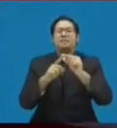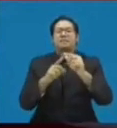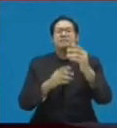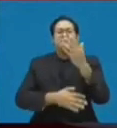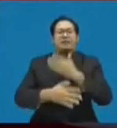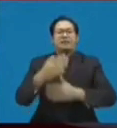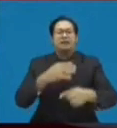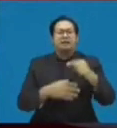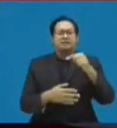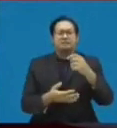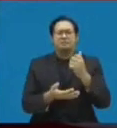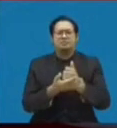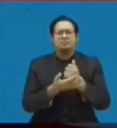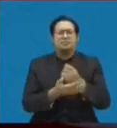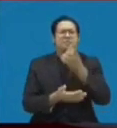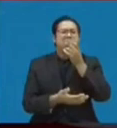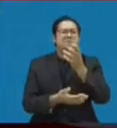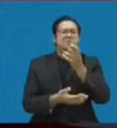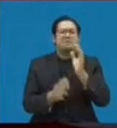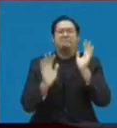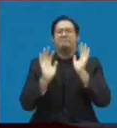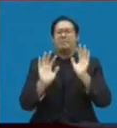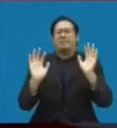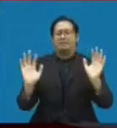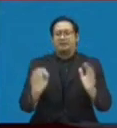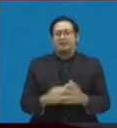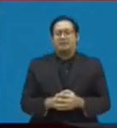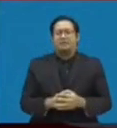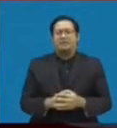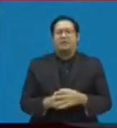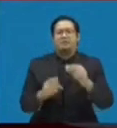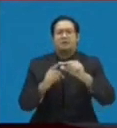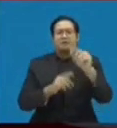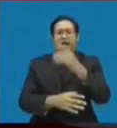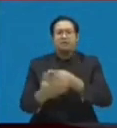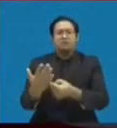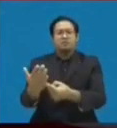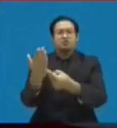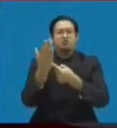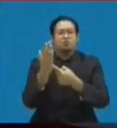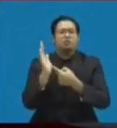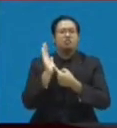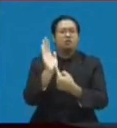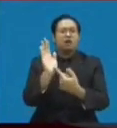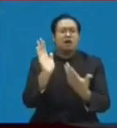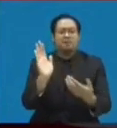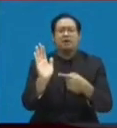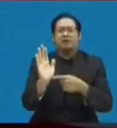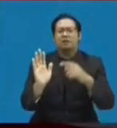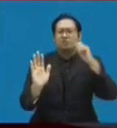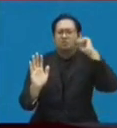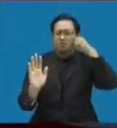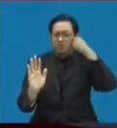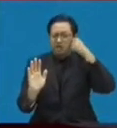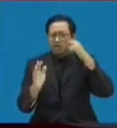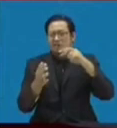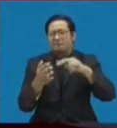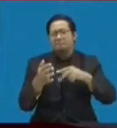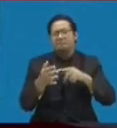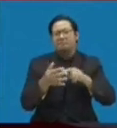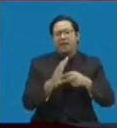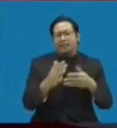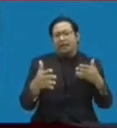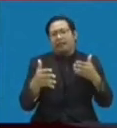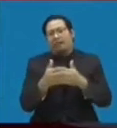banyak pesan di peparnas ini menunjukkan bahwa kesulitan bukanlah halangan dengan